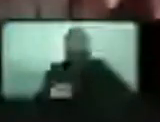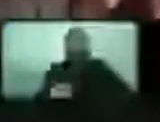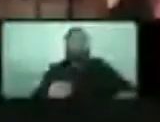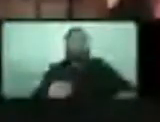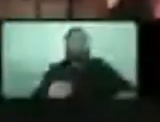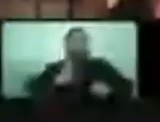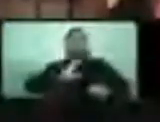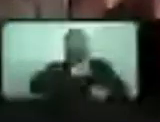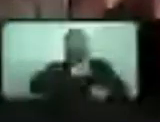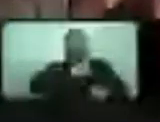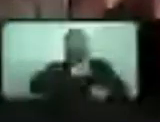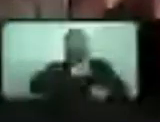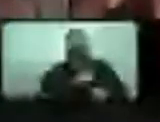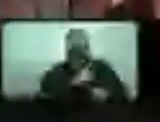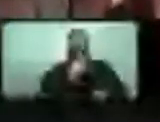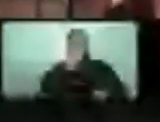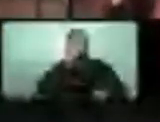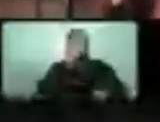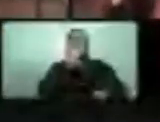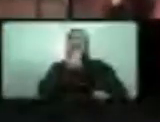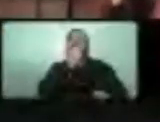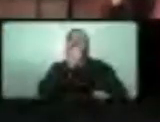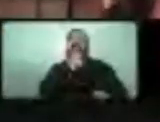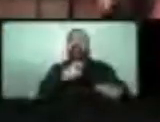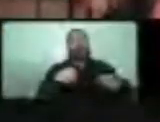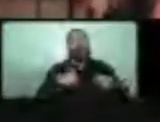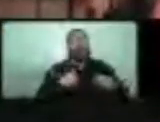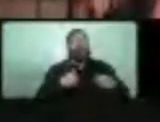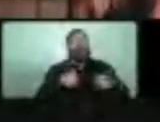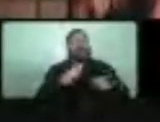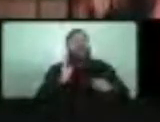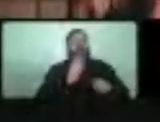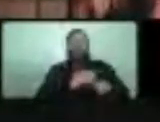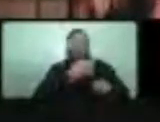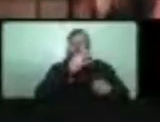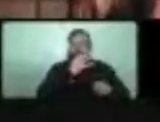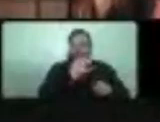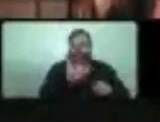kwa sababu tutapata fursa kama wanabodi